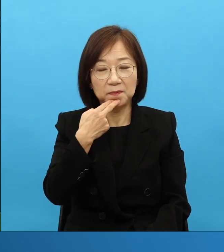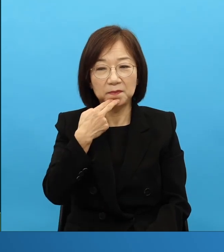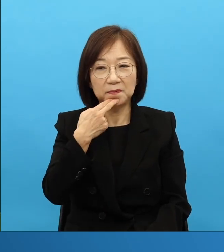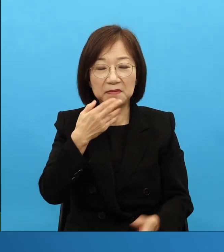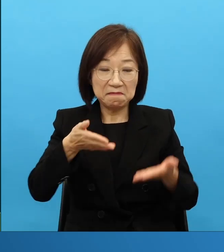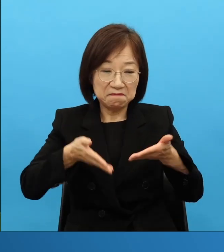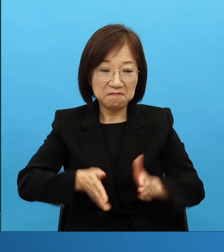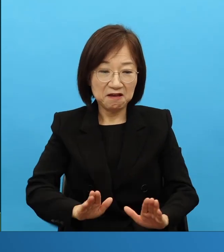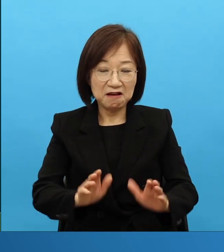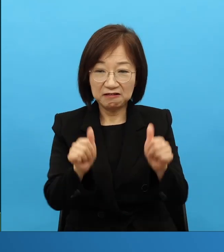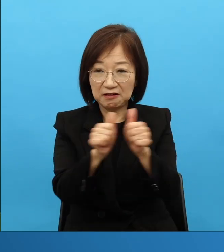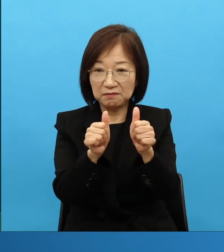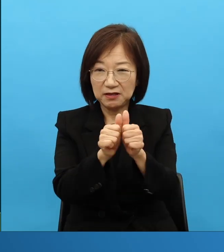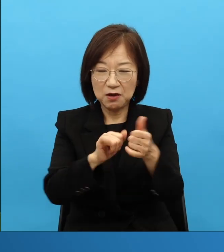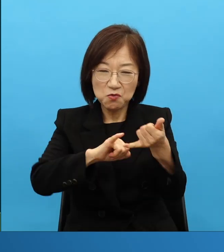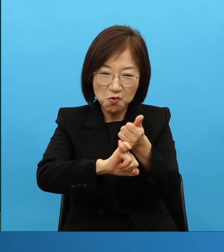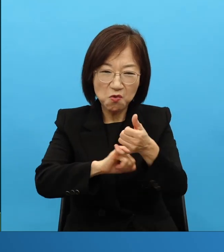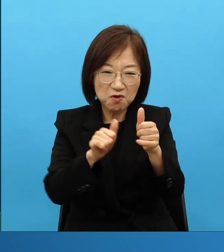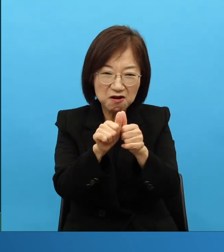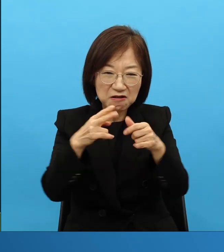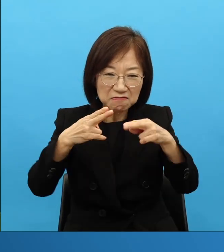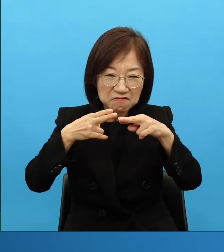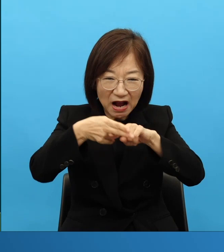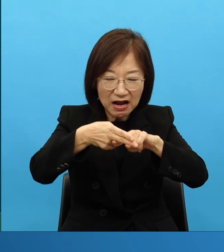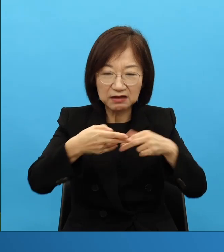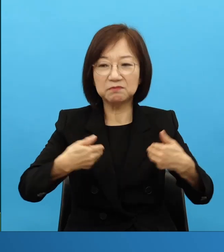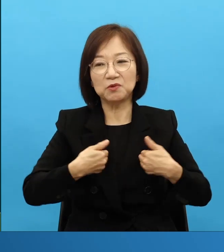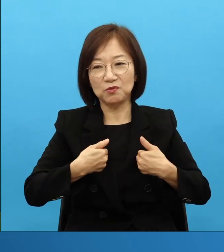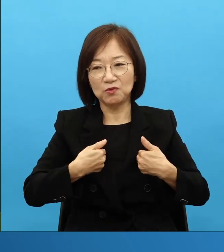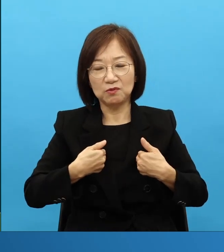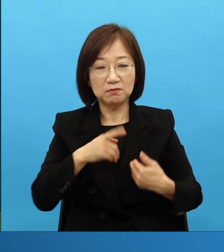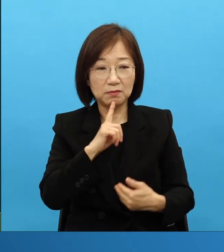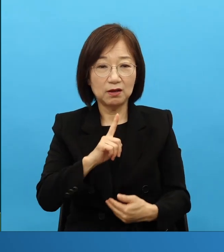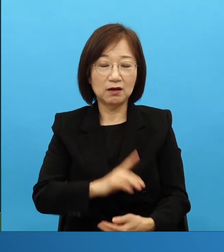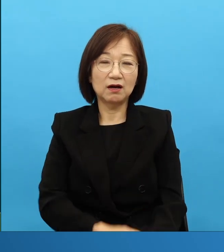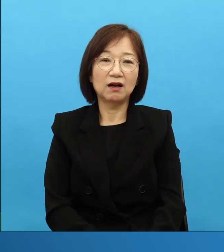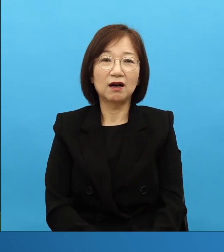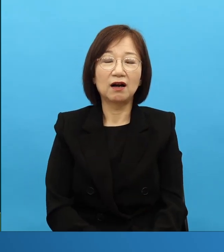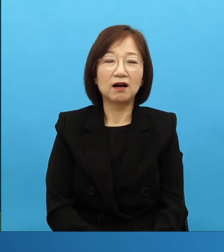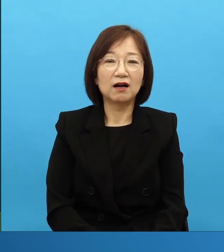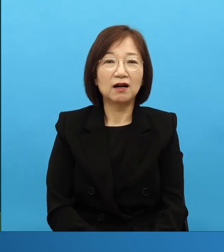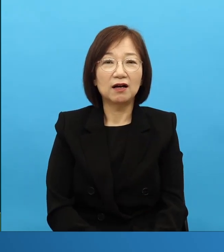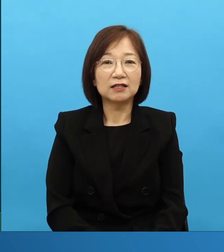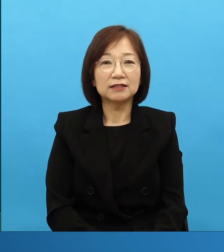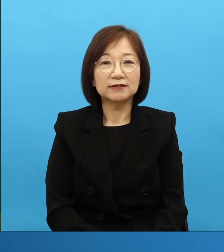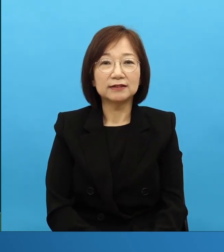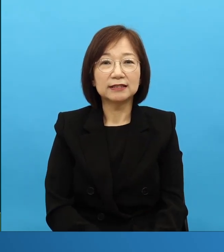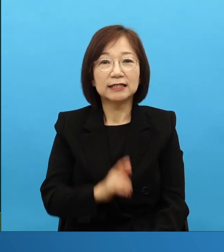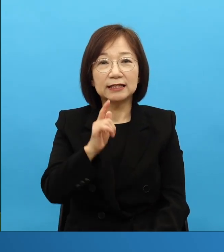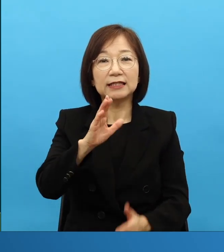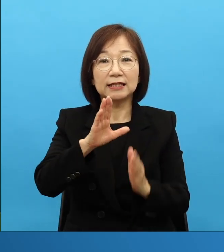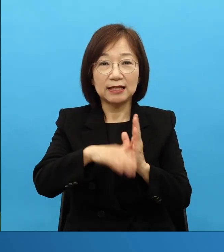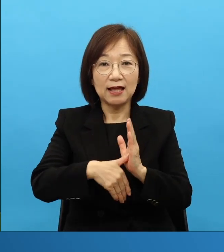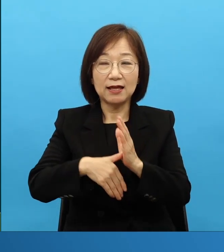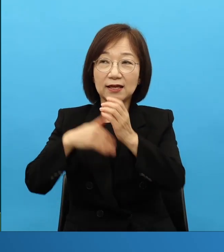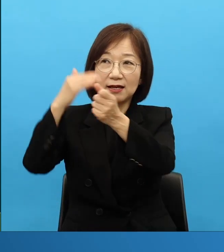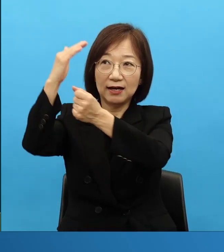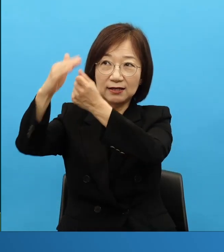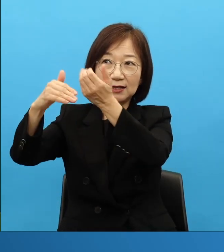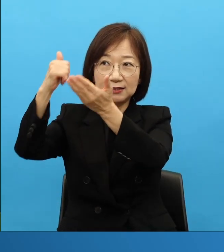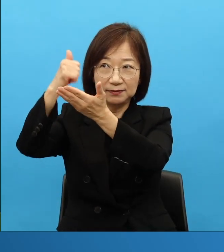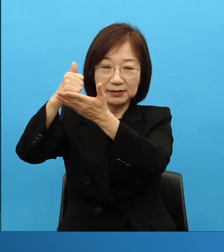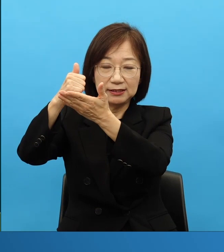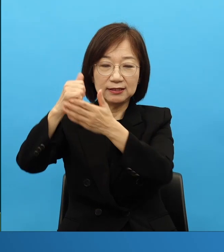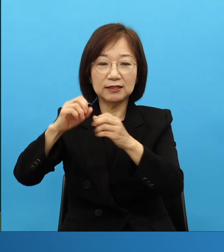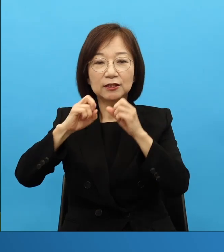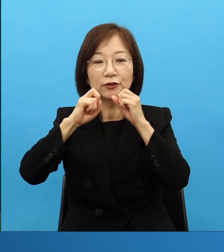don't have the gospel. They say you have to be circumcised. 이럴 때 하나님이 선교사를 파송하고 바울을 보고요. 그러죠. And at